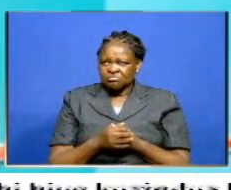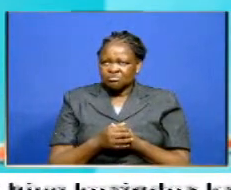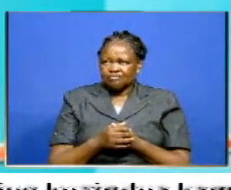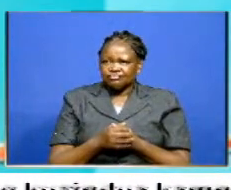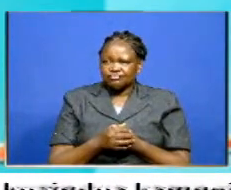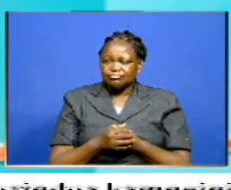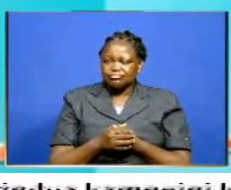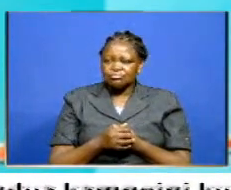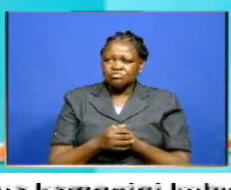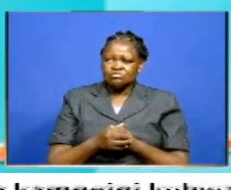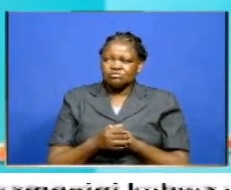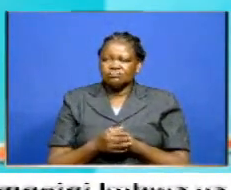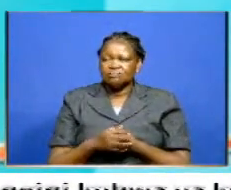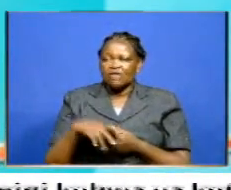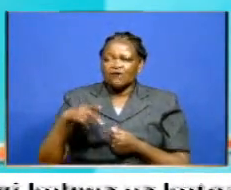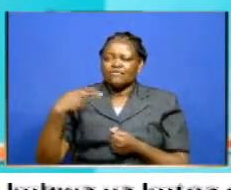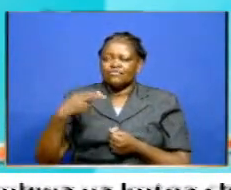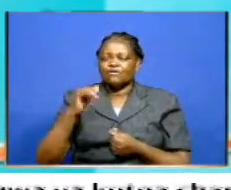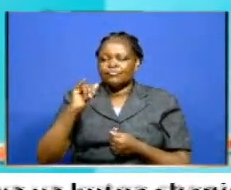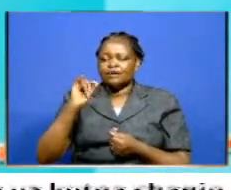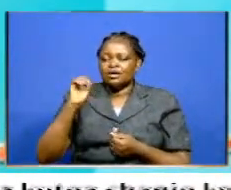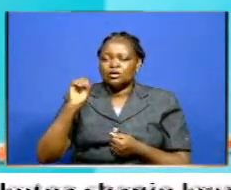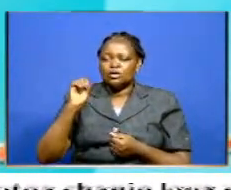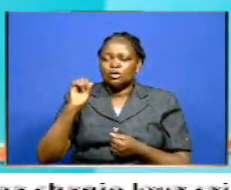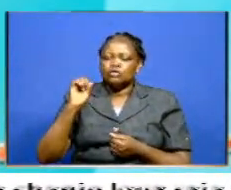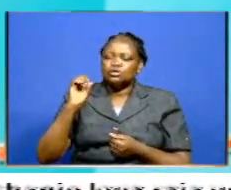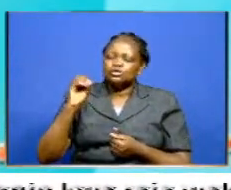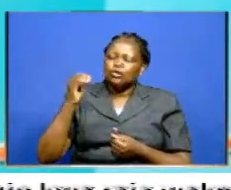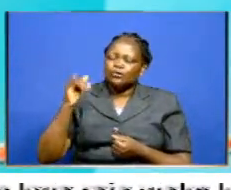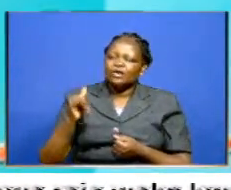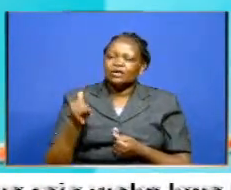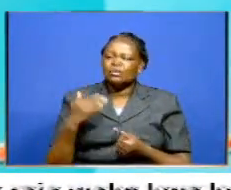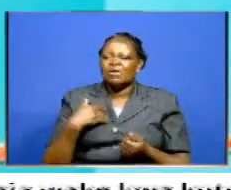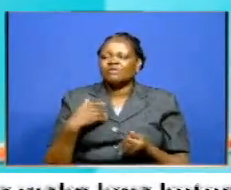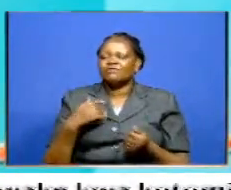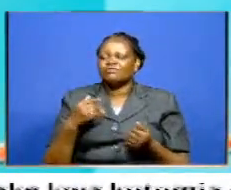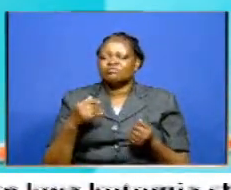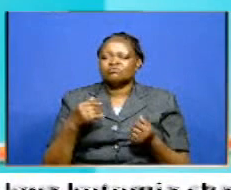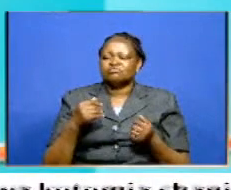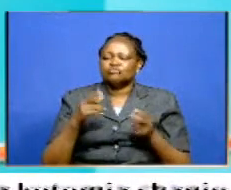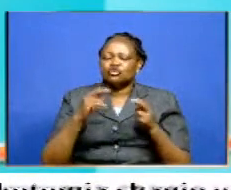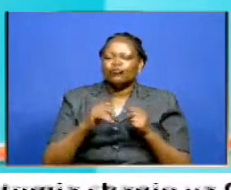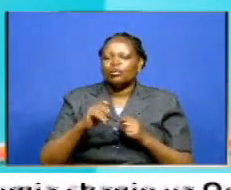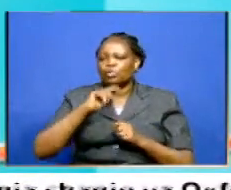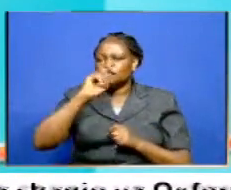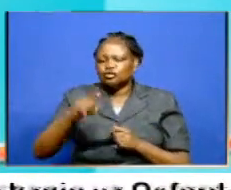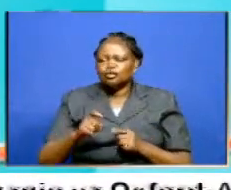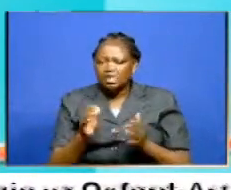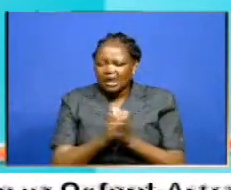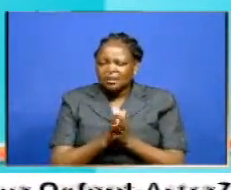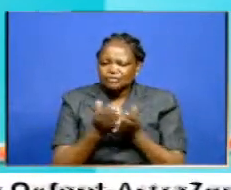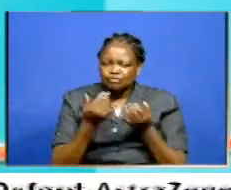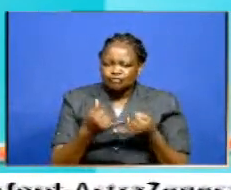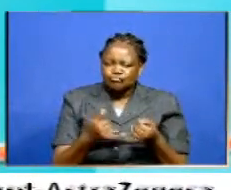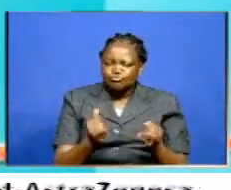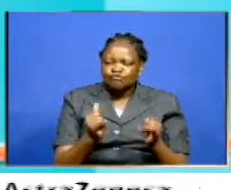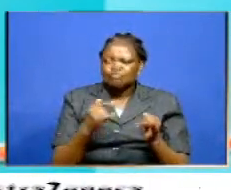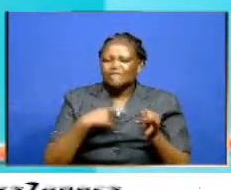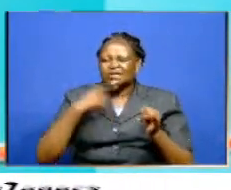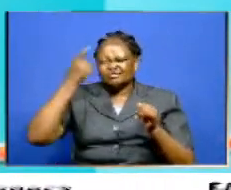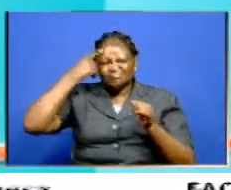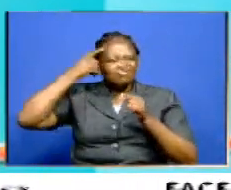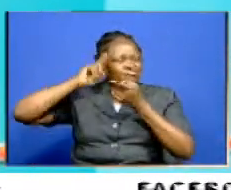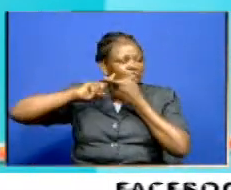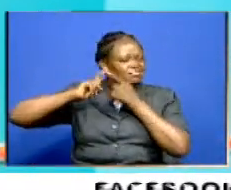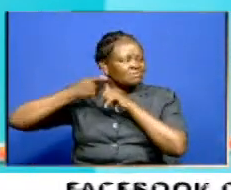Ningependa pia nimwambie kwamba kuna issue ya questioning and improvisational. So pia lazima waanze kujiuliza maswali.